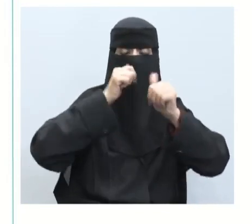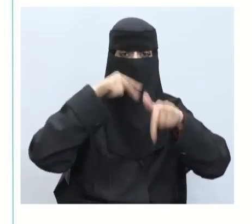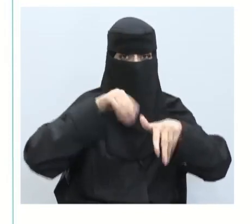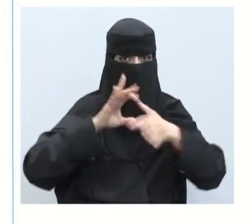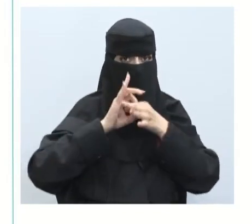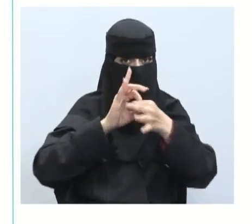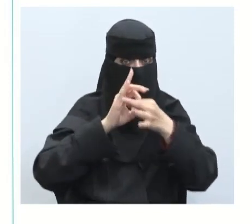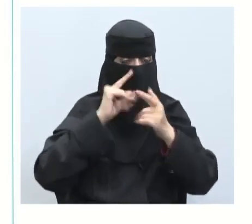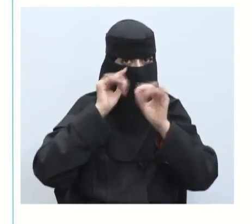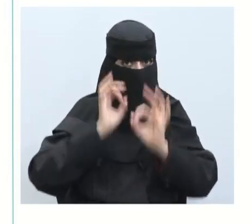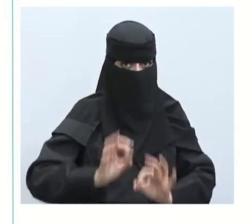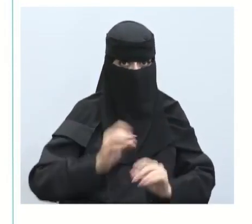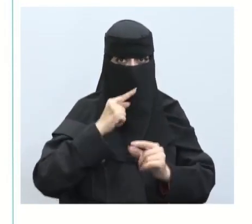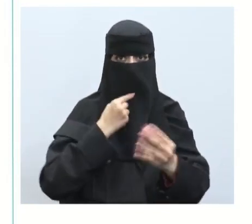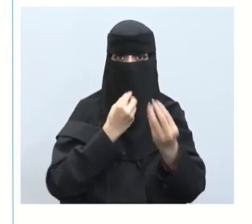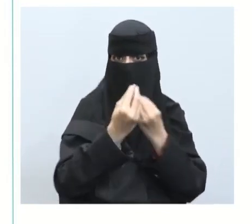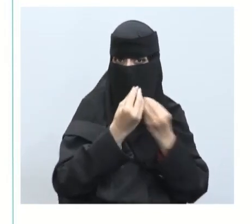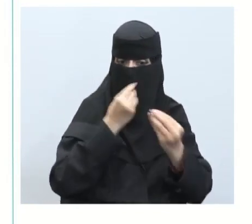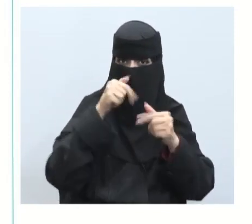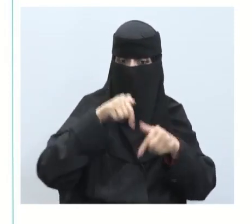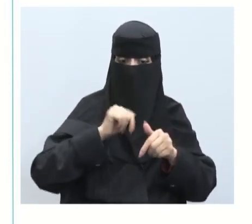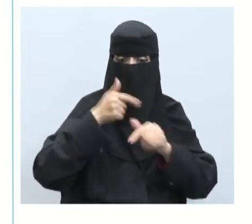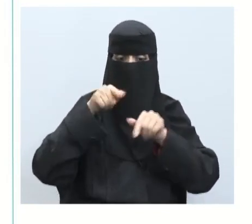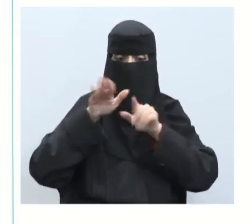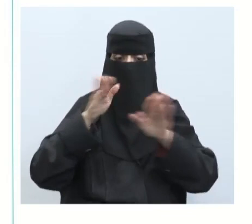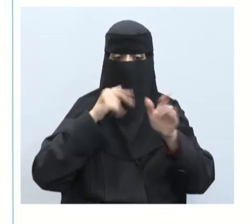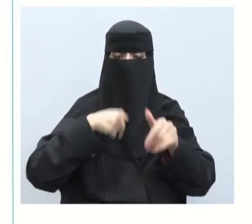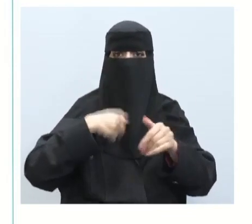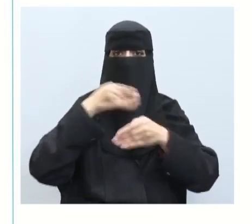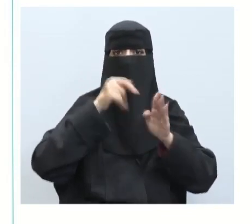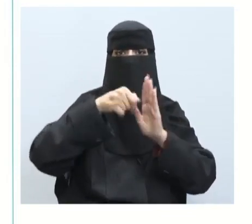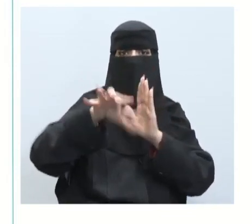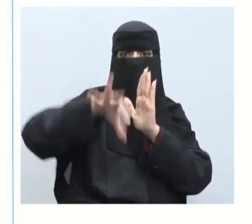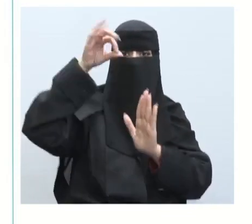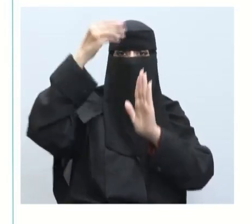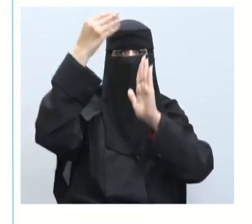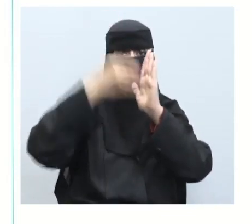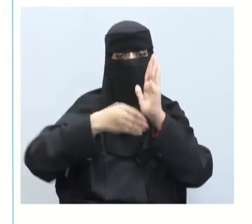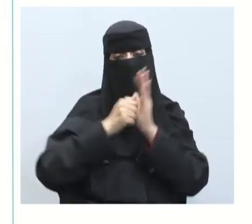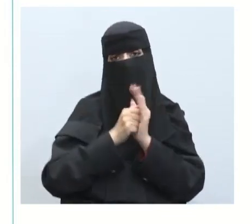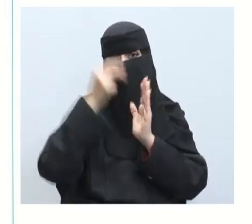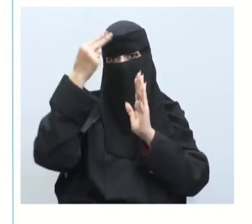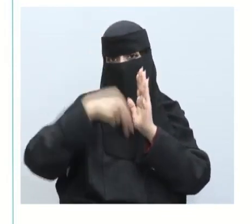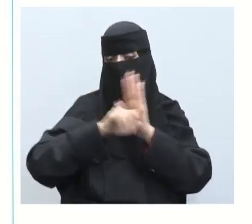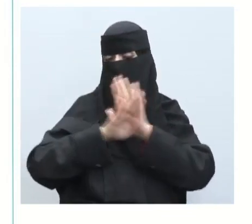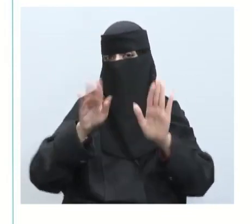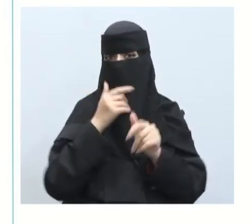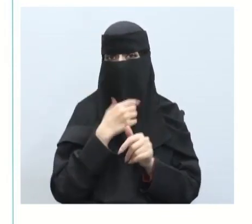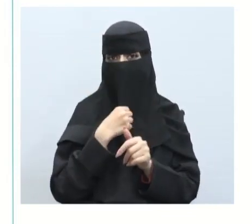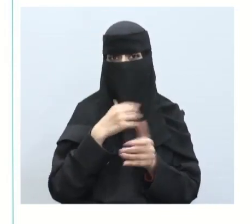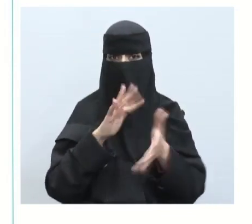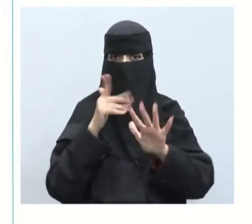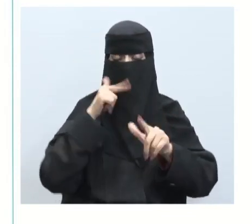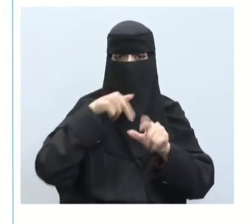وبناء العلاقات مع الموظفين او القطاع او العملاء او غيرهم وايضا قدرته على اتخاذ القرار هنالك بعض الاشخاص